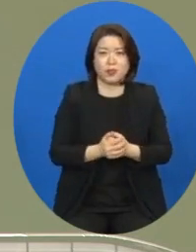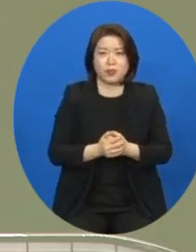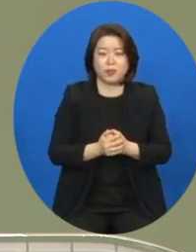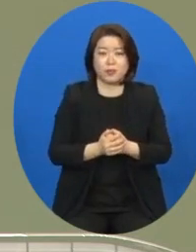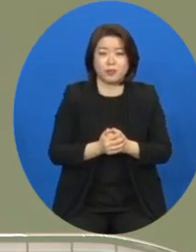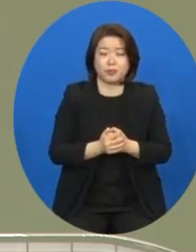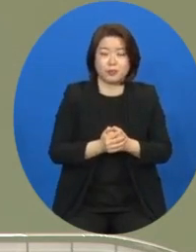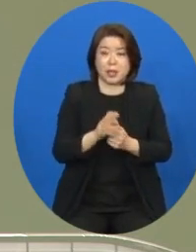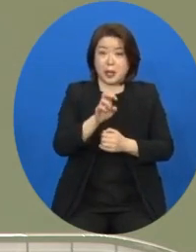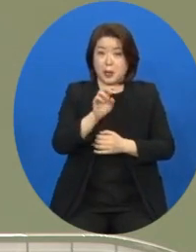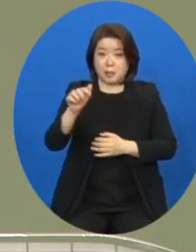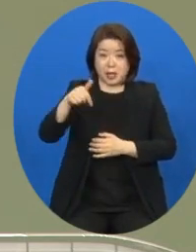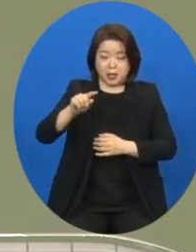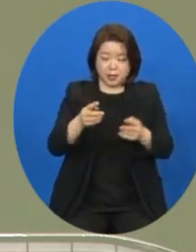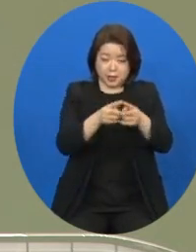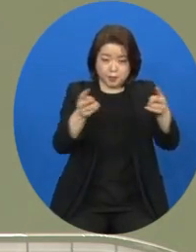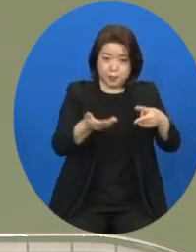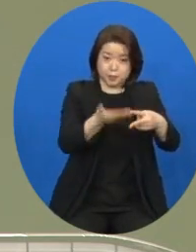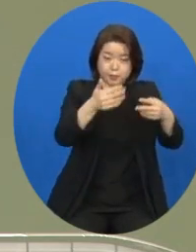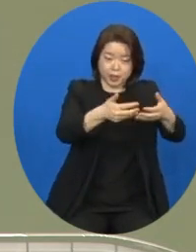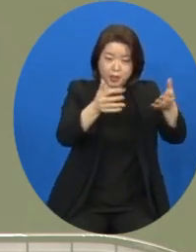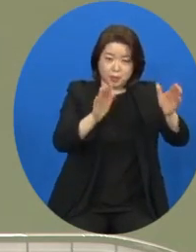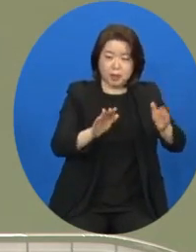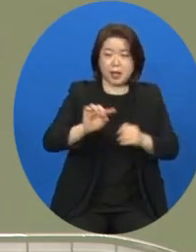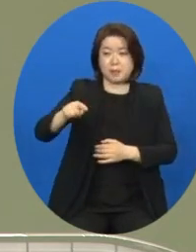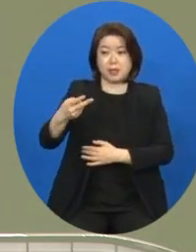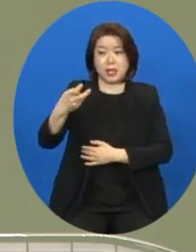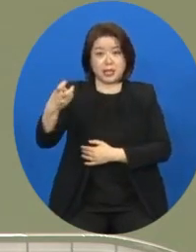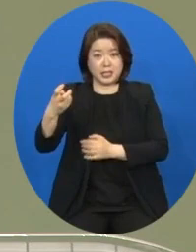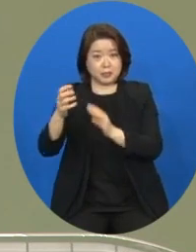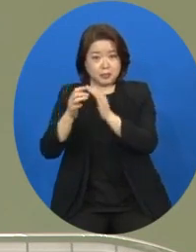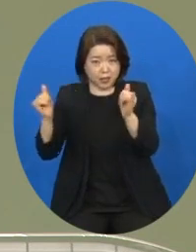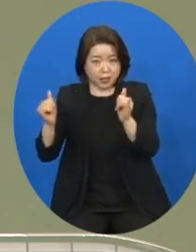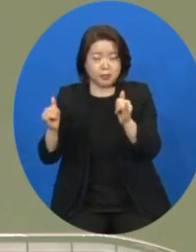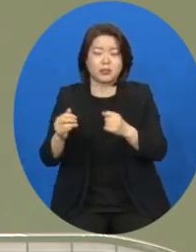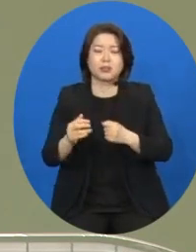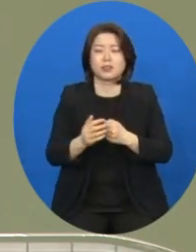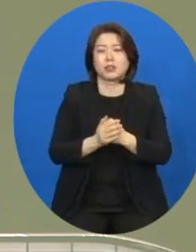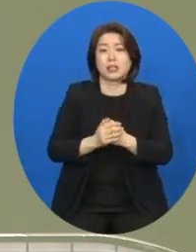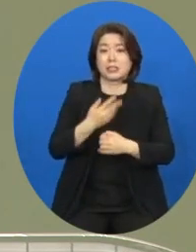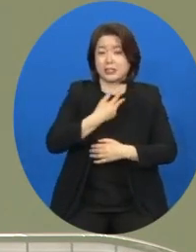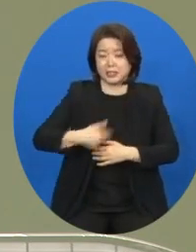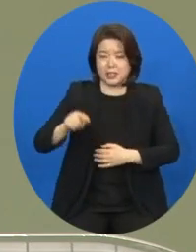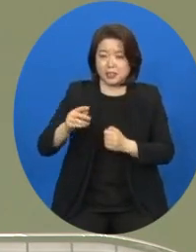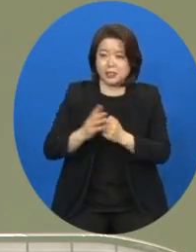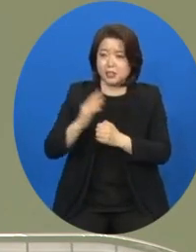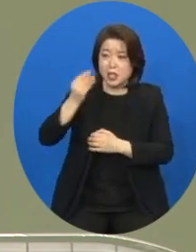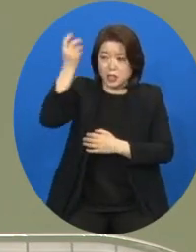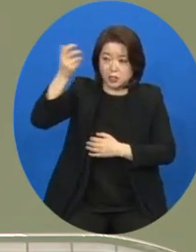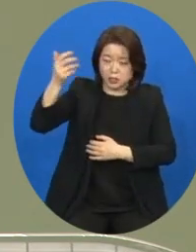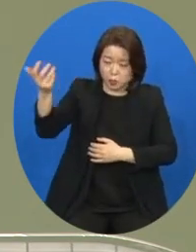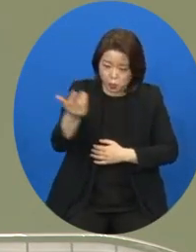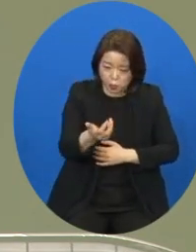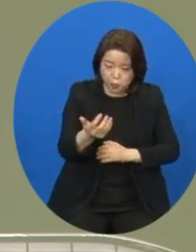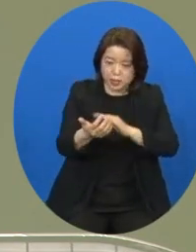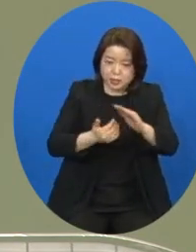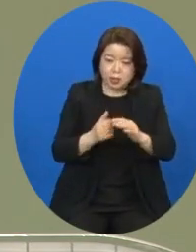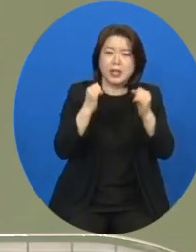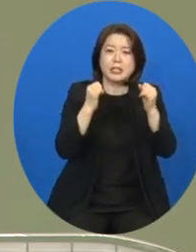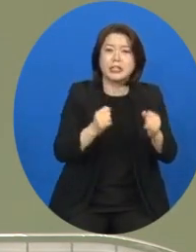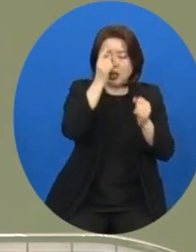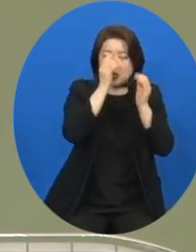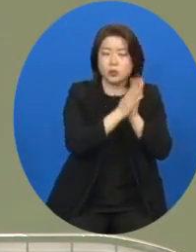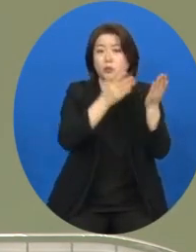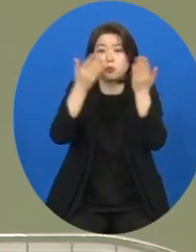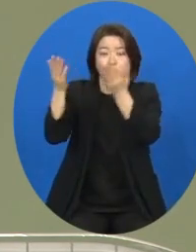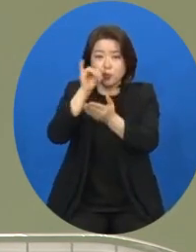마가다락방 120문도는요 성령 임하기 전에 계시던 사람, 그 기도하던 사람들이에요.